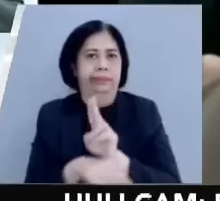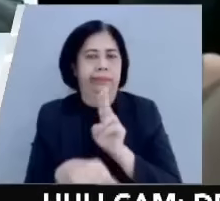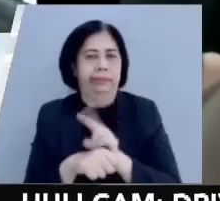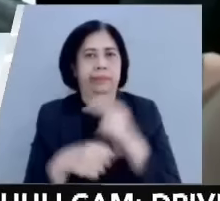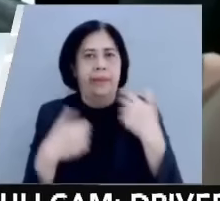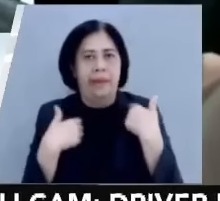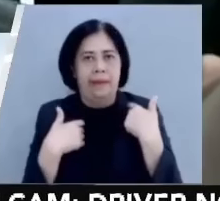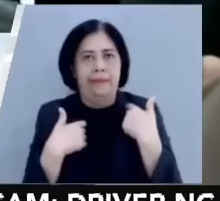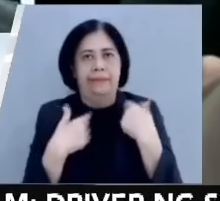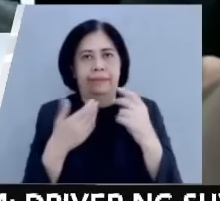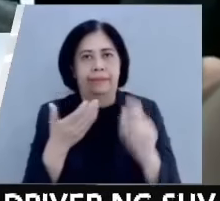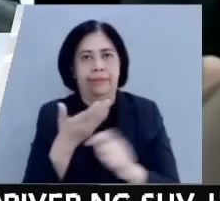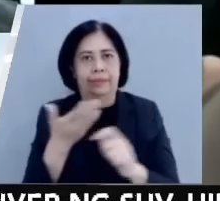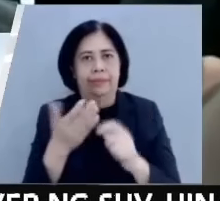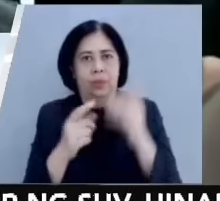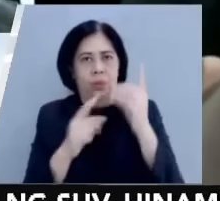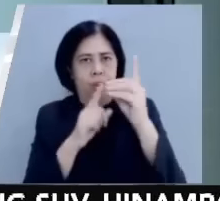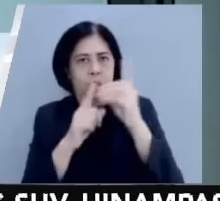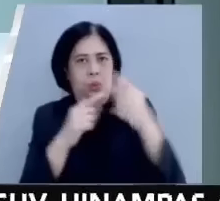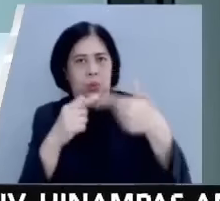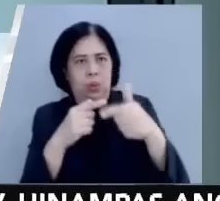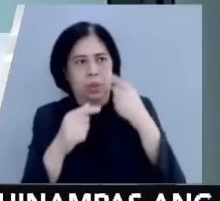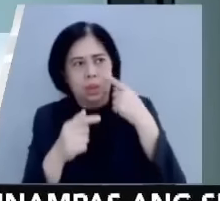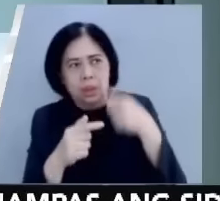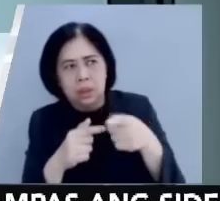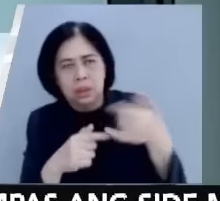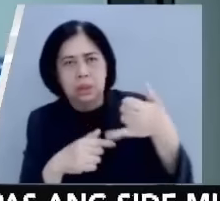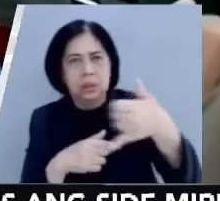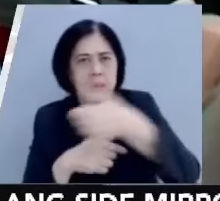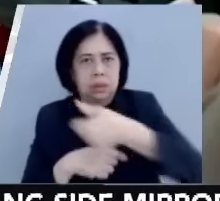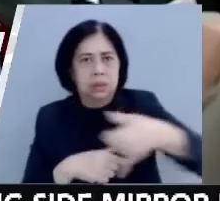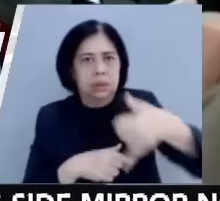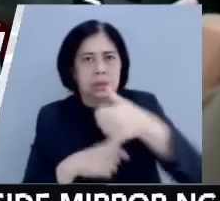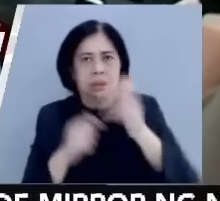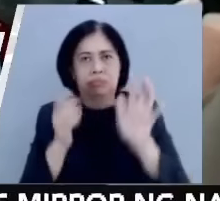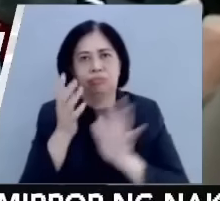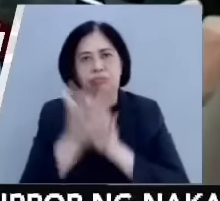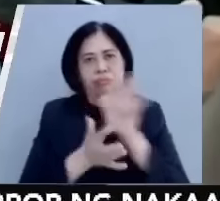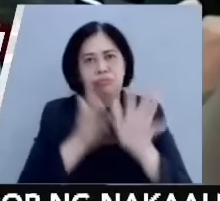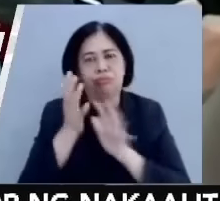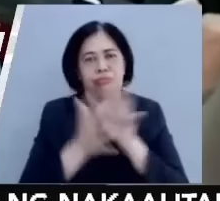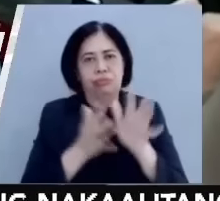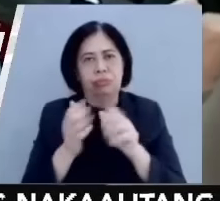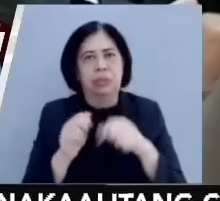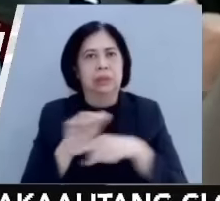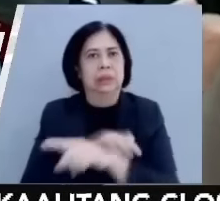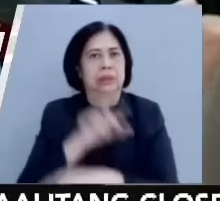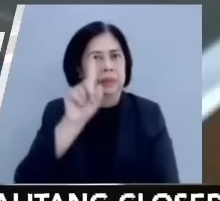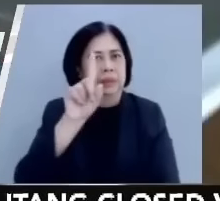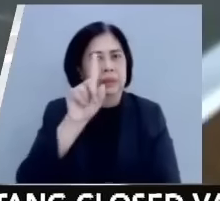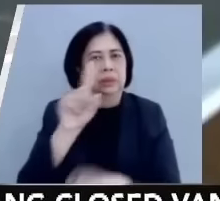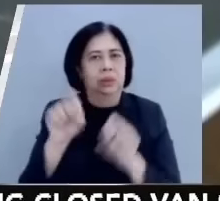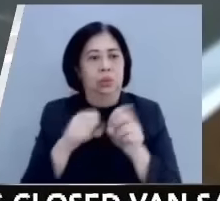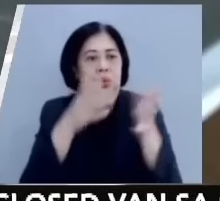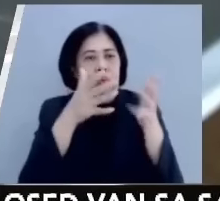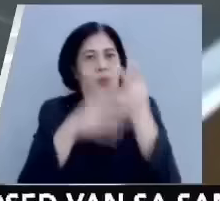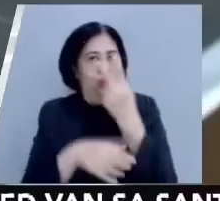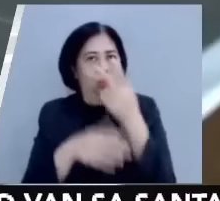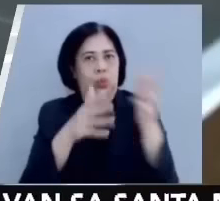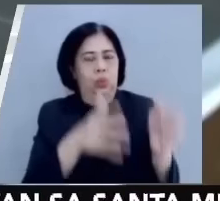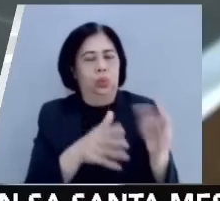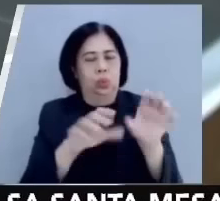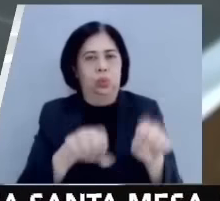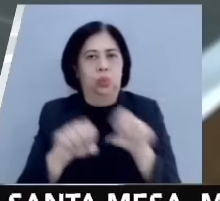bandang pintuan ng gate nila habang nagiinom sila. Nagpa-party-party sila. Nakatakas po yung isa. Kaya dalawa lang po sila nahuli. Isang sachet